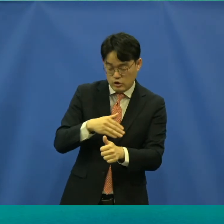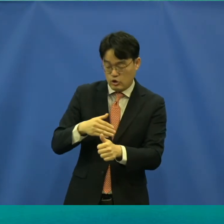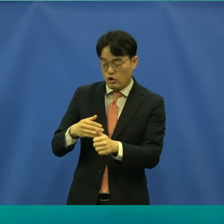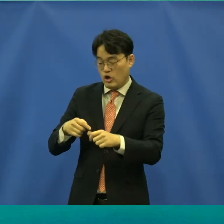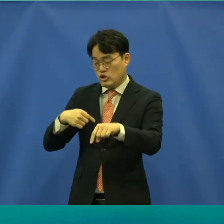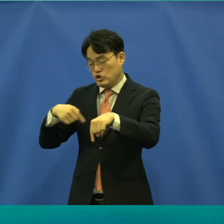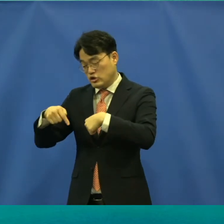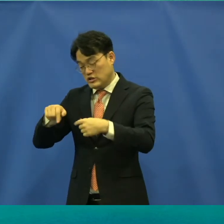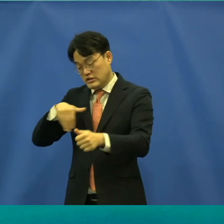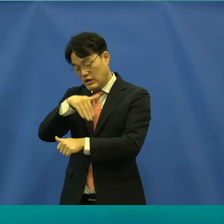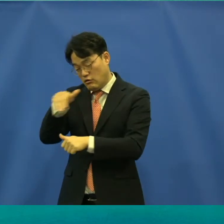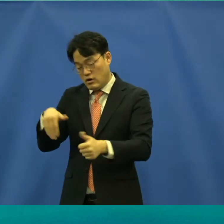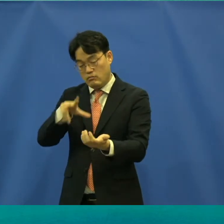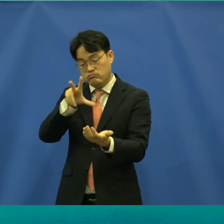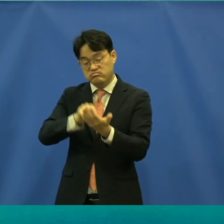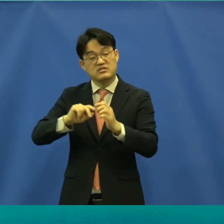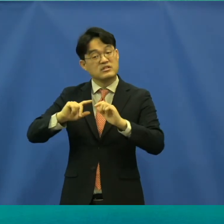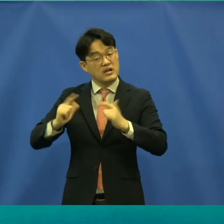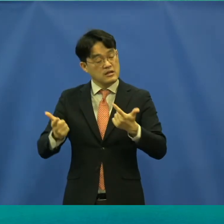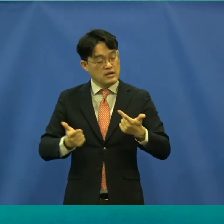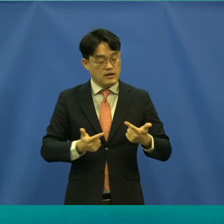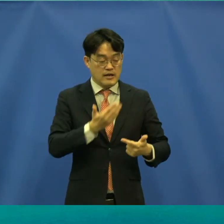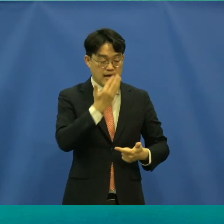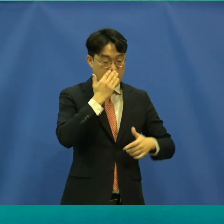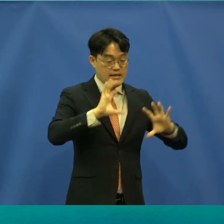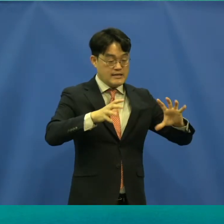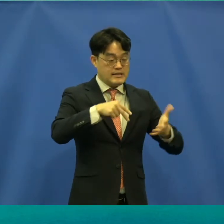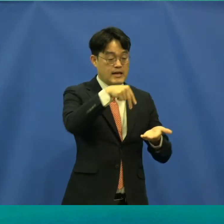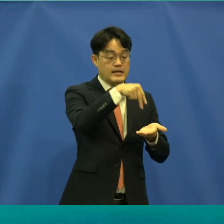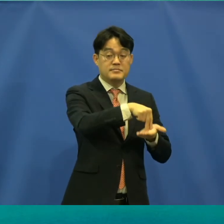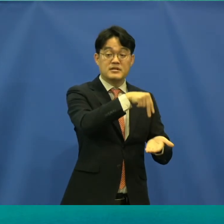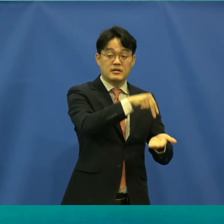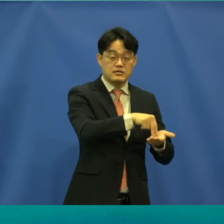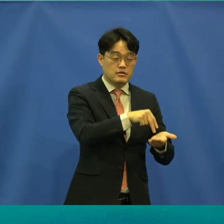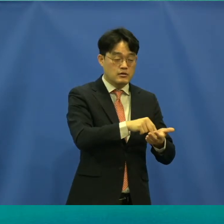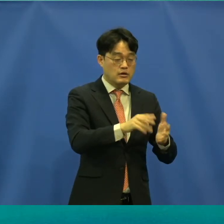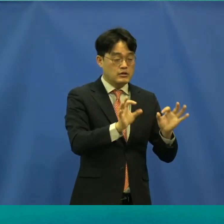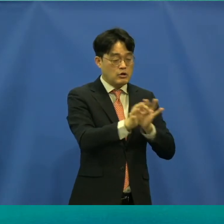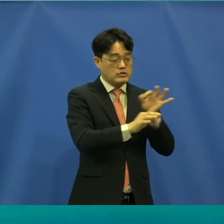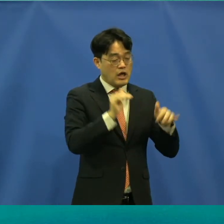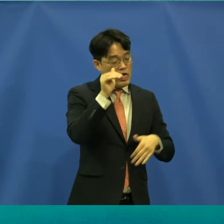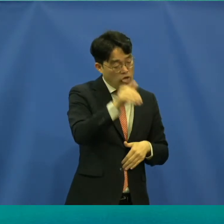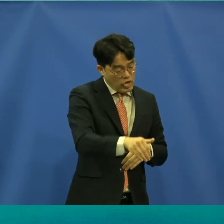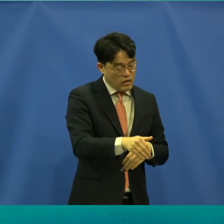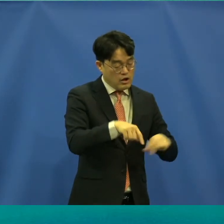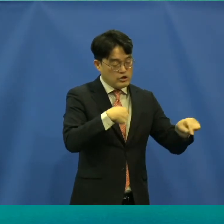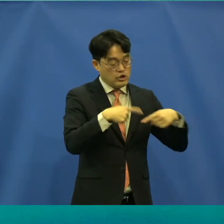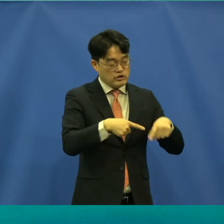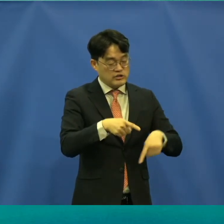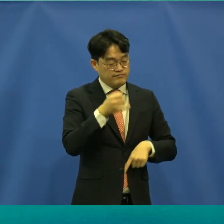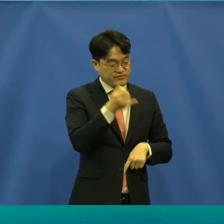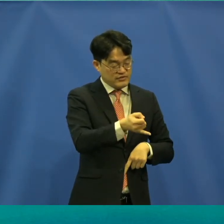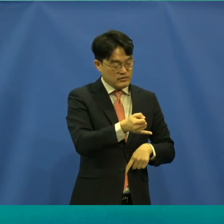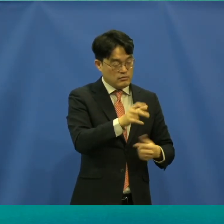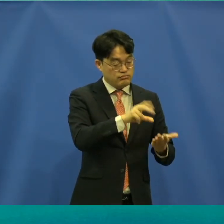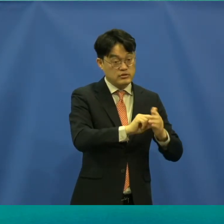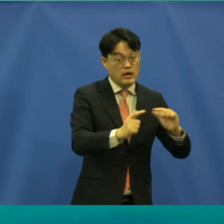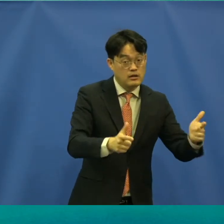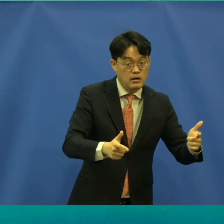이스라엘 역사의 최악의 상황은 언제나 말씀의 기근이었습니다. 말씀이 들리지